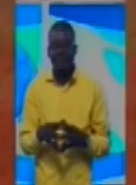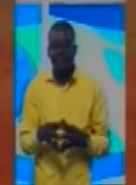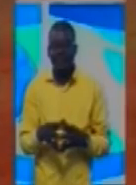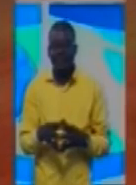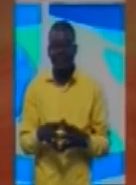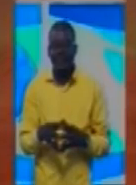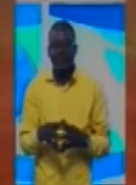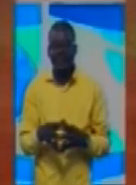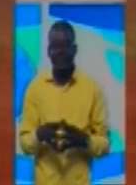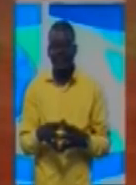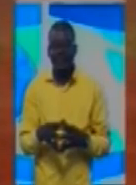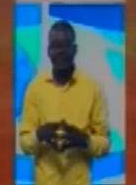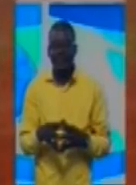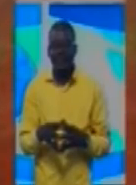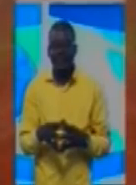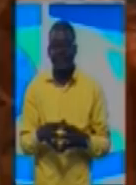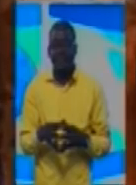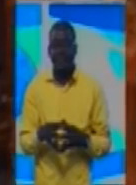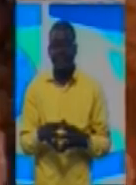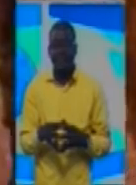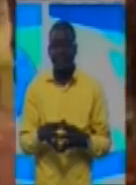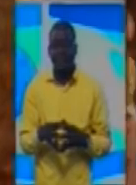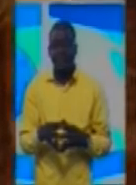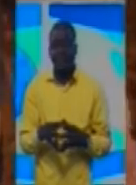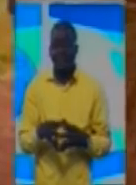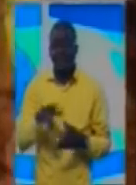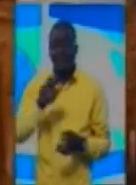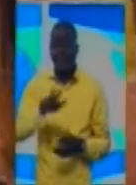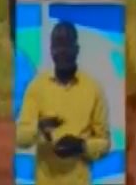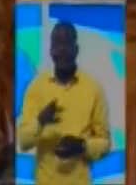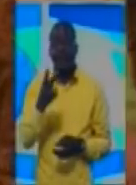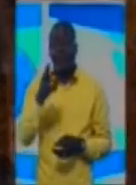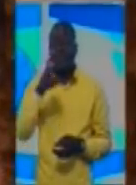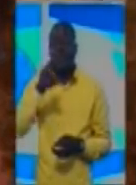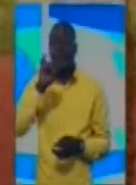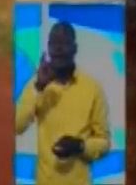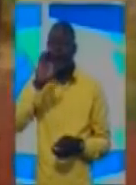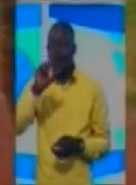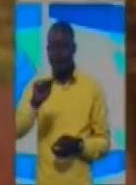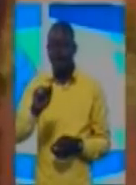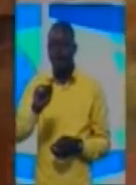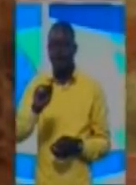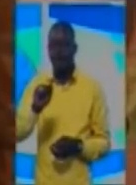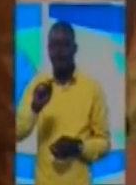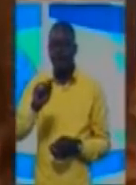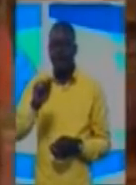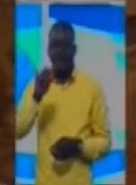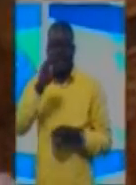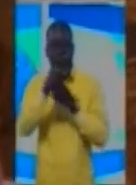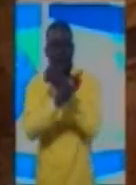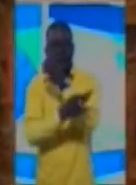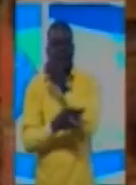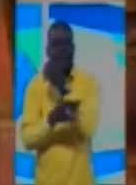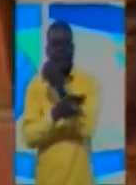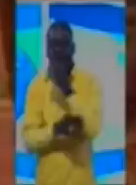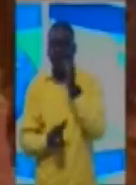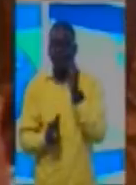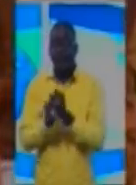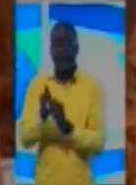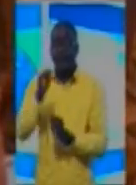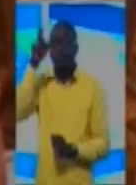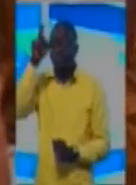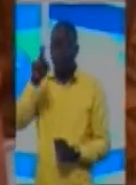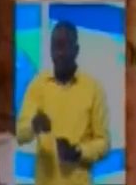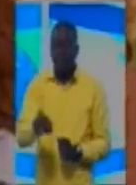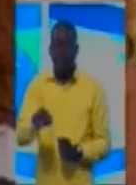présenter à le 34e RIA, le régiment interarmes de FADA, passe sous le